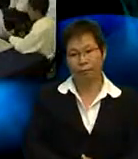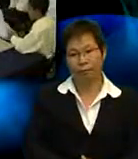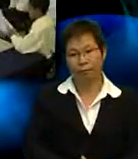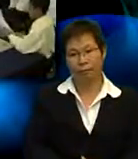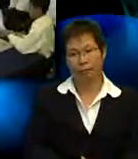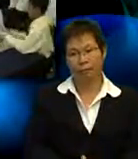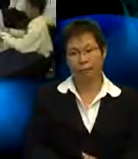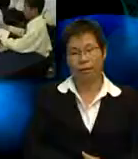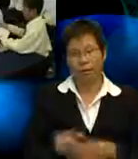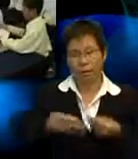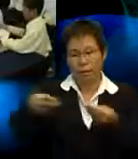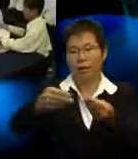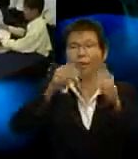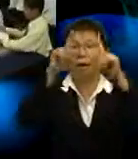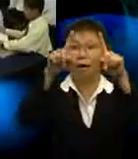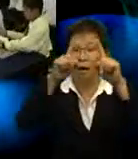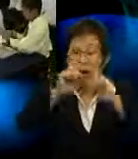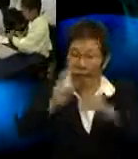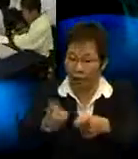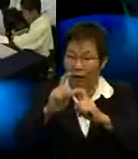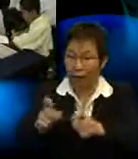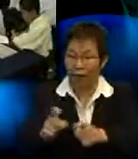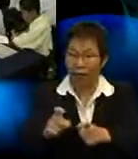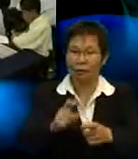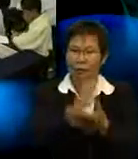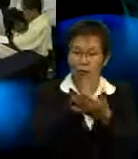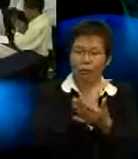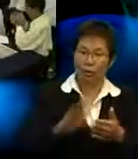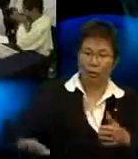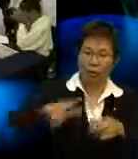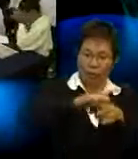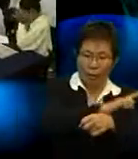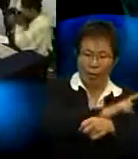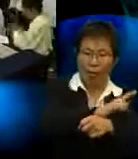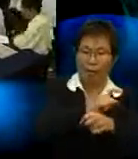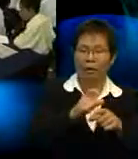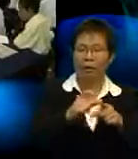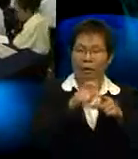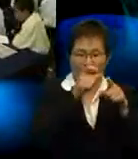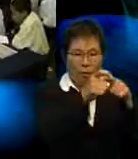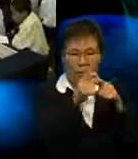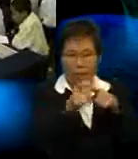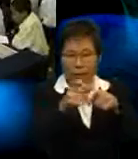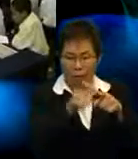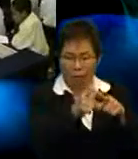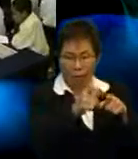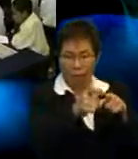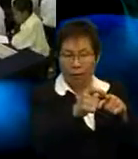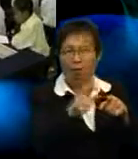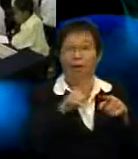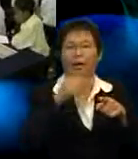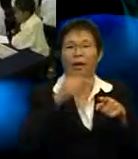berikan kamu hadiah, iaitu sementara kamu melengkapkan seni kata lagu ini, cikgu akan berikan kamu